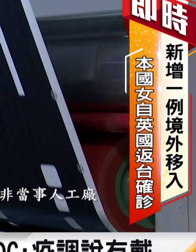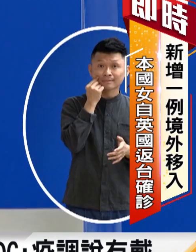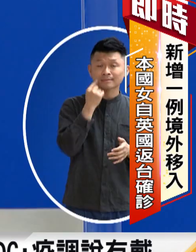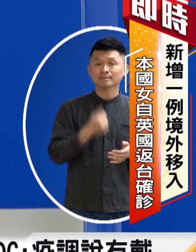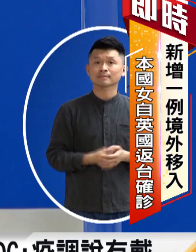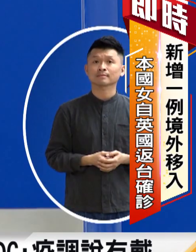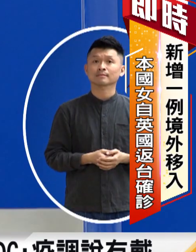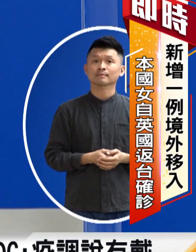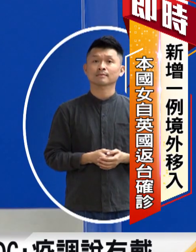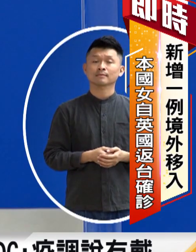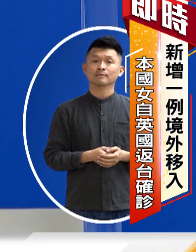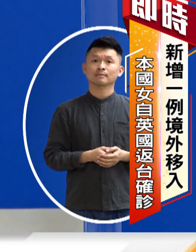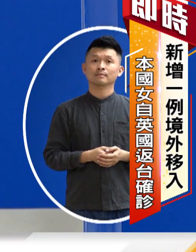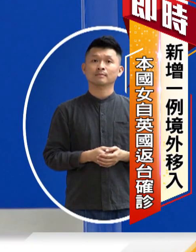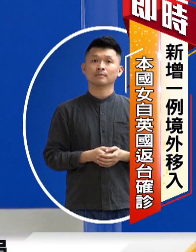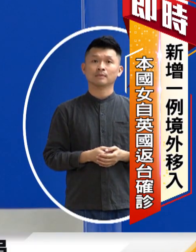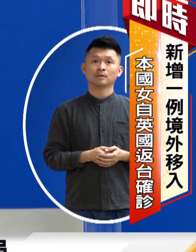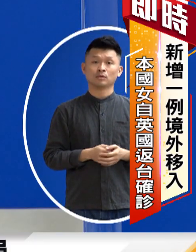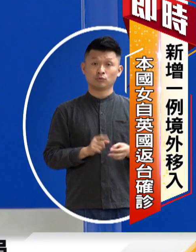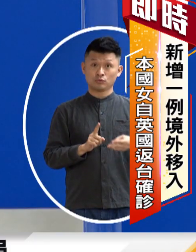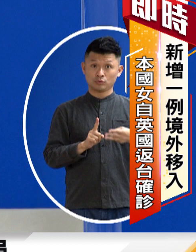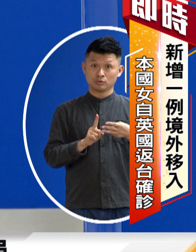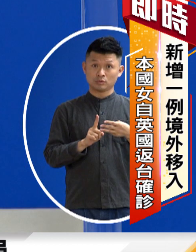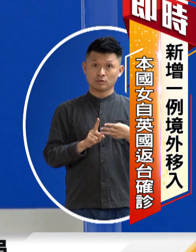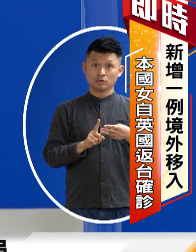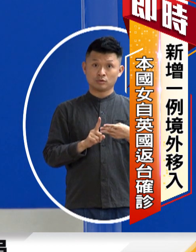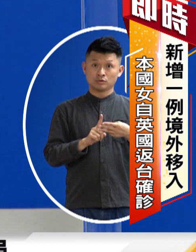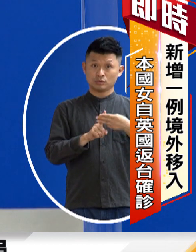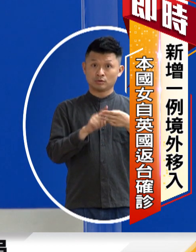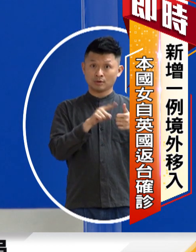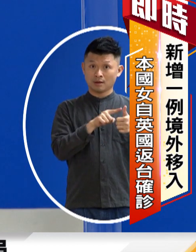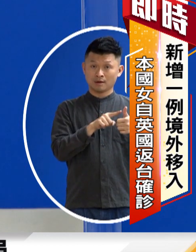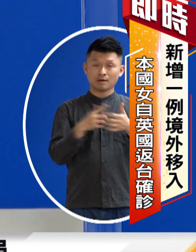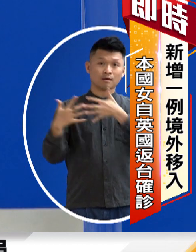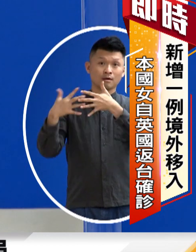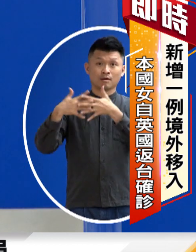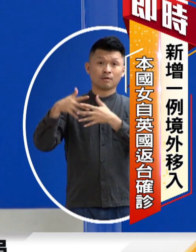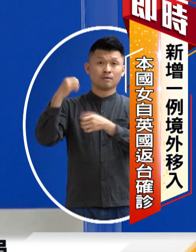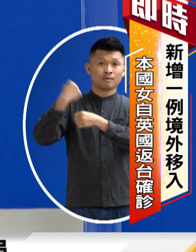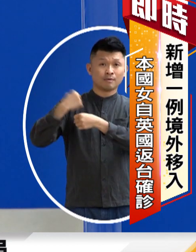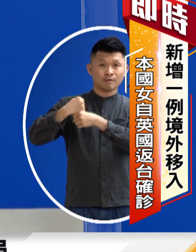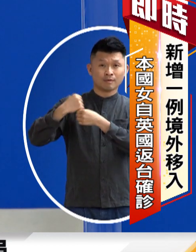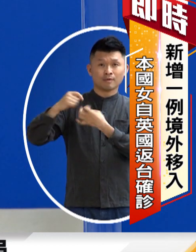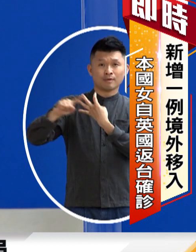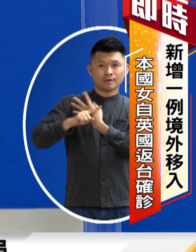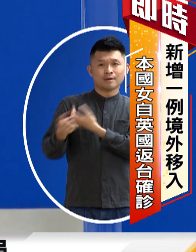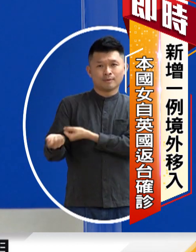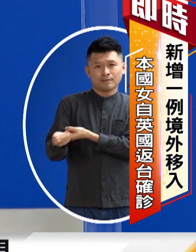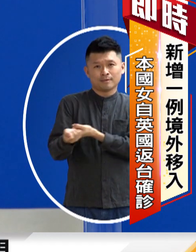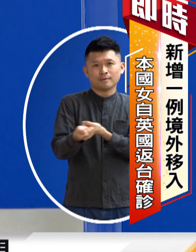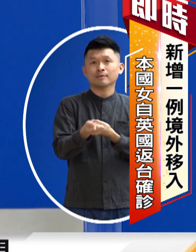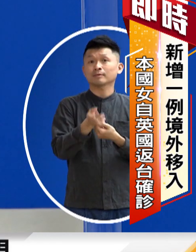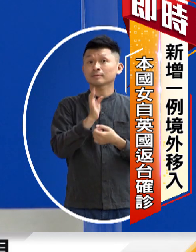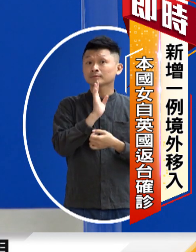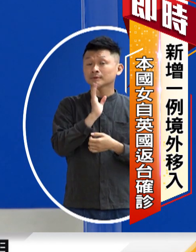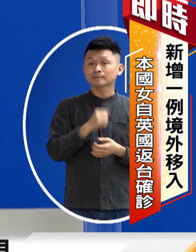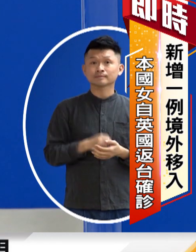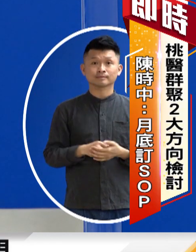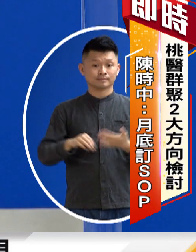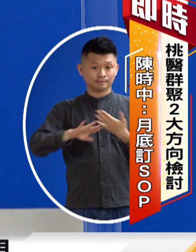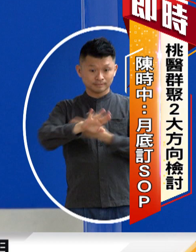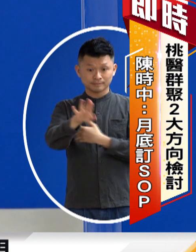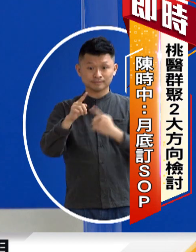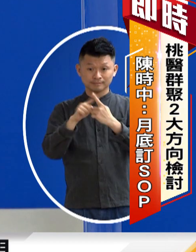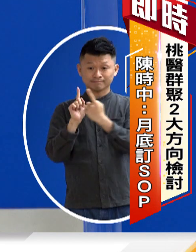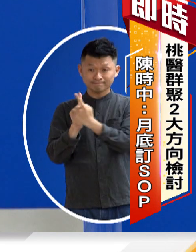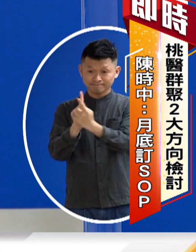料。 因为他主要是在美国的工作的一个业务的人员，所以他跟其他人的接